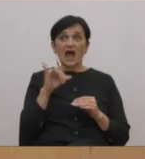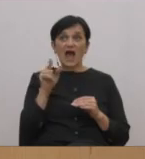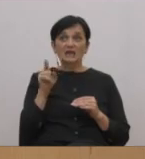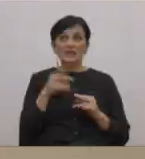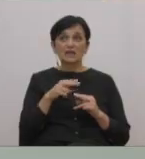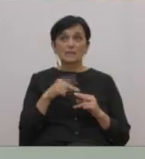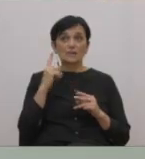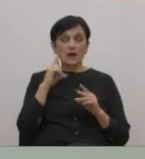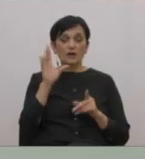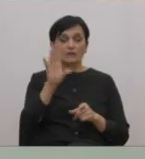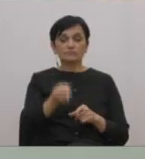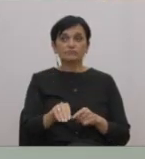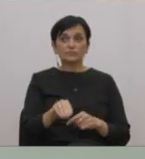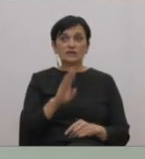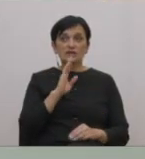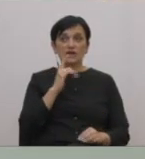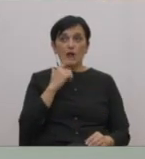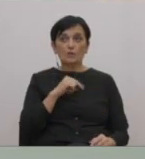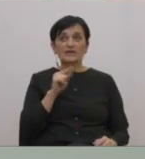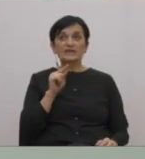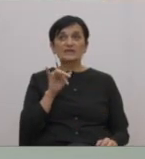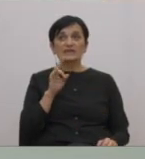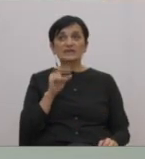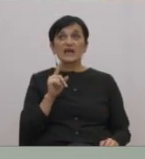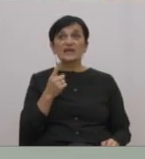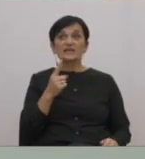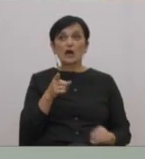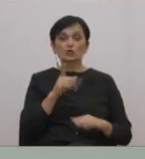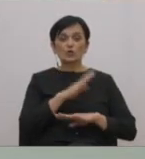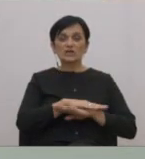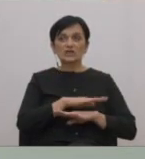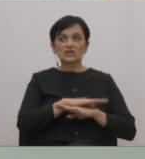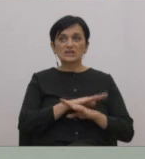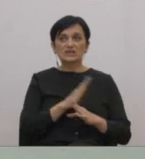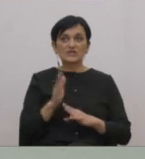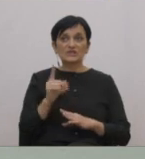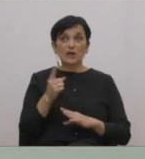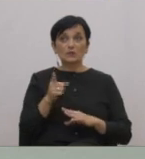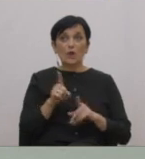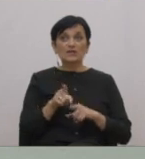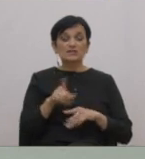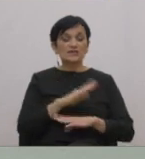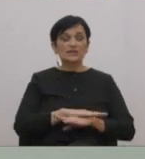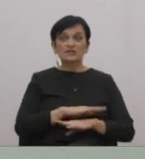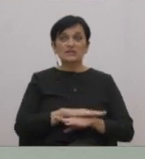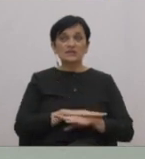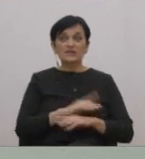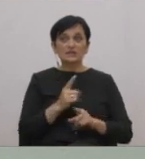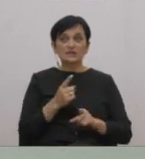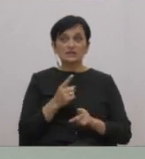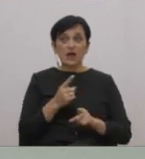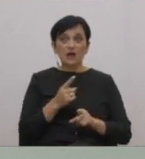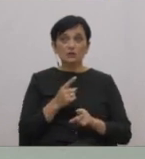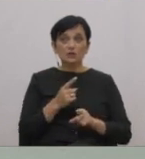amur. Cava to neotina, rato excelitas, rato excelitas. Ara, sagan,